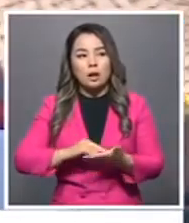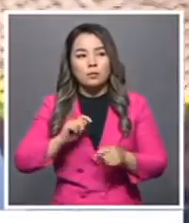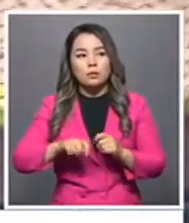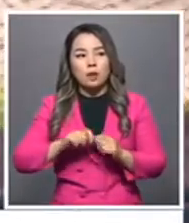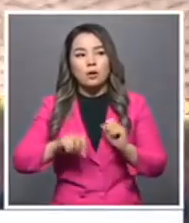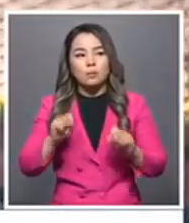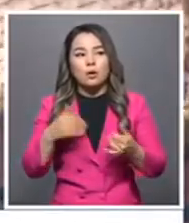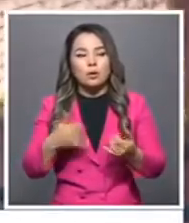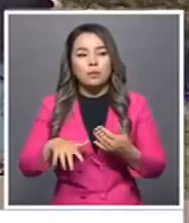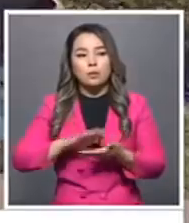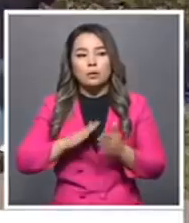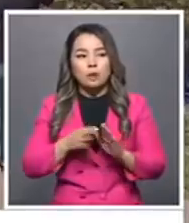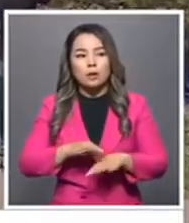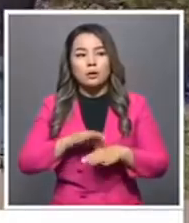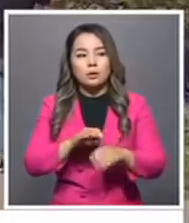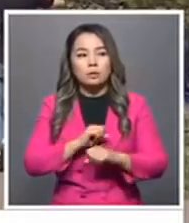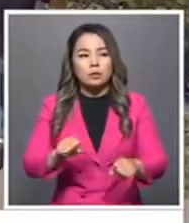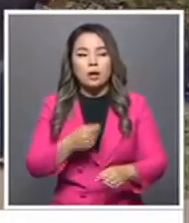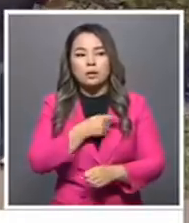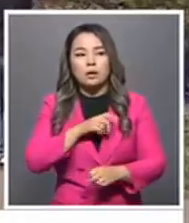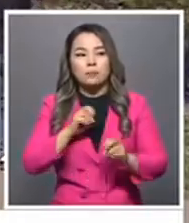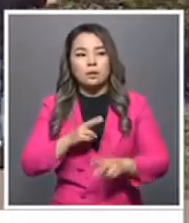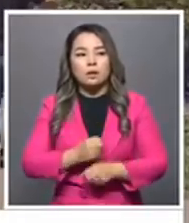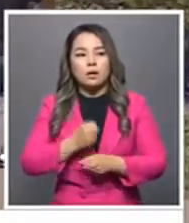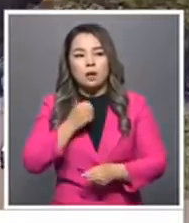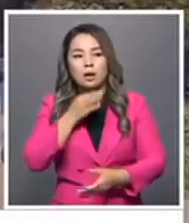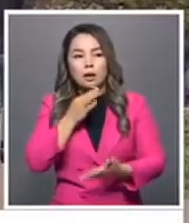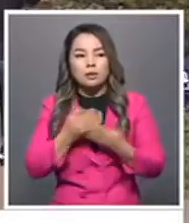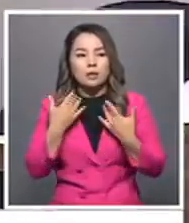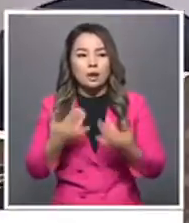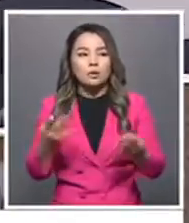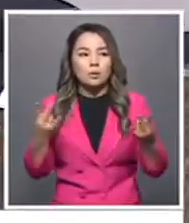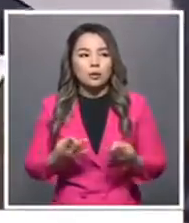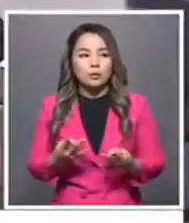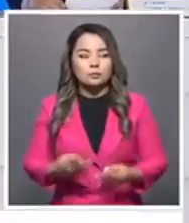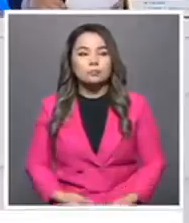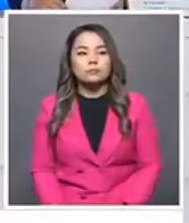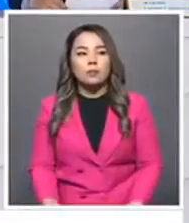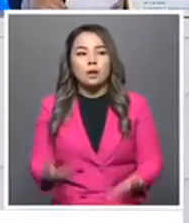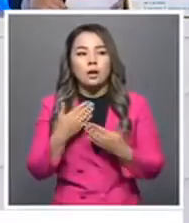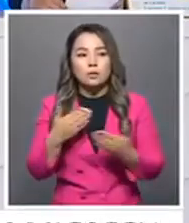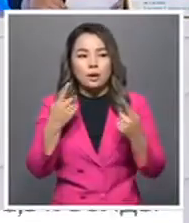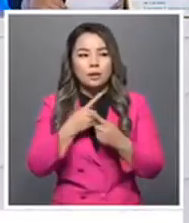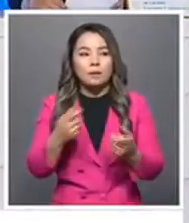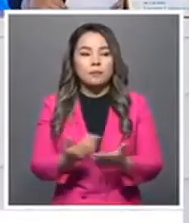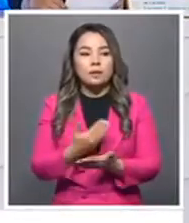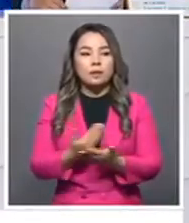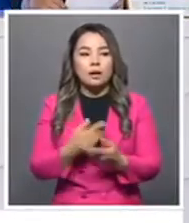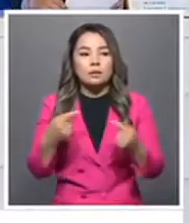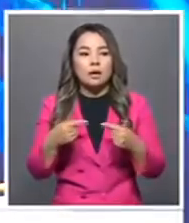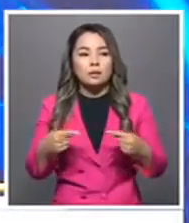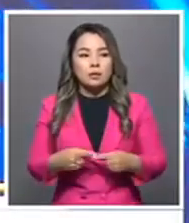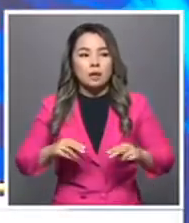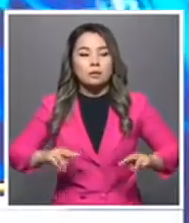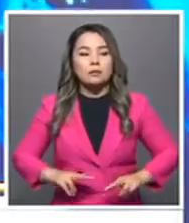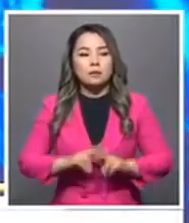Ал ол жағдайға жетпеу үшін тұрғындар санитарлық талаптарды қатаң сақтауы тиіс. Соңғы ақпаратқа сәйкес,